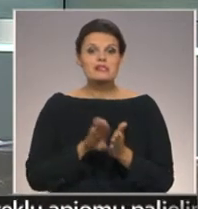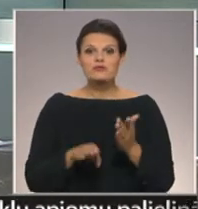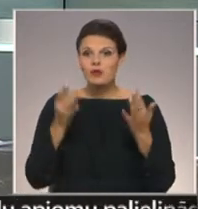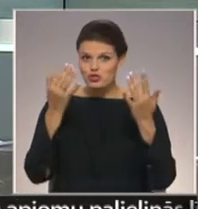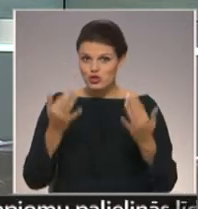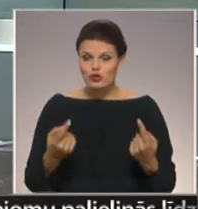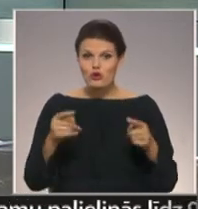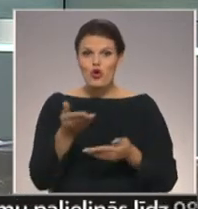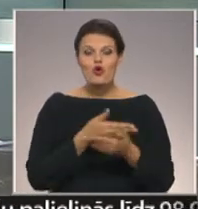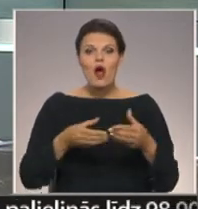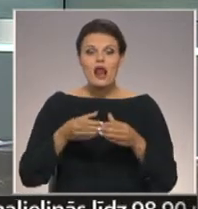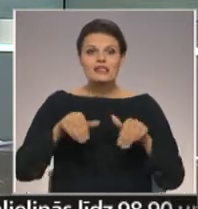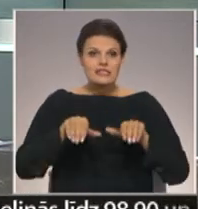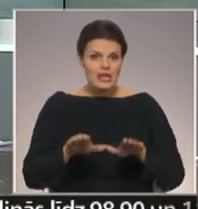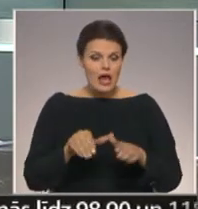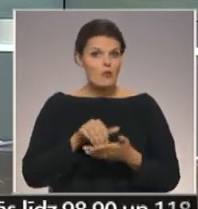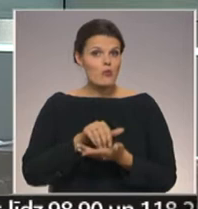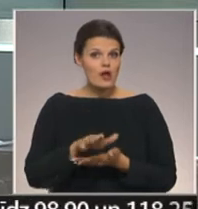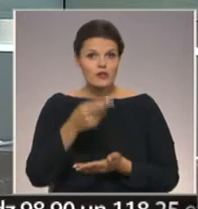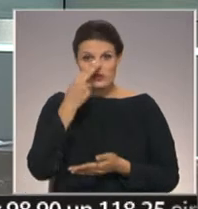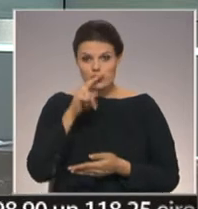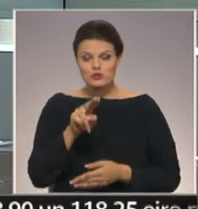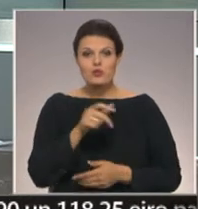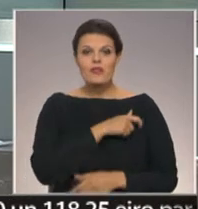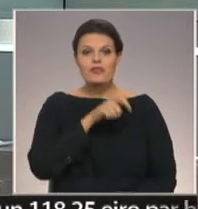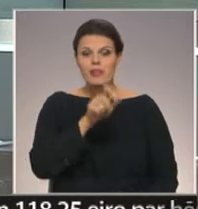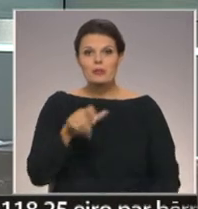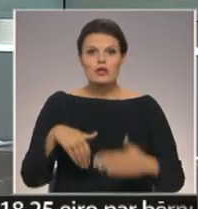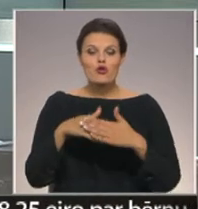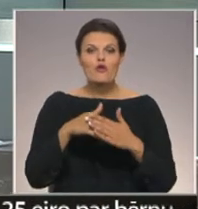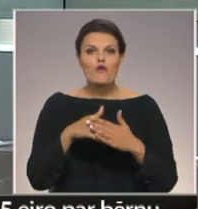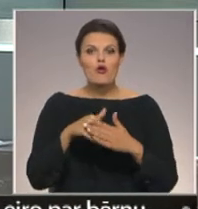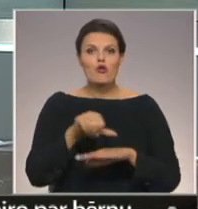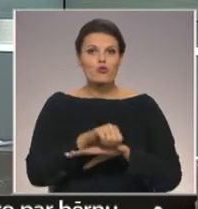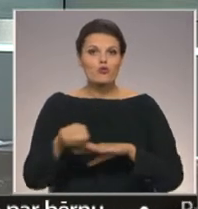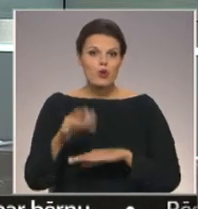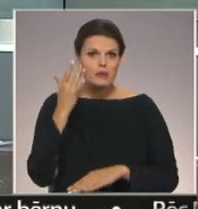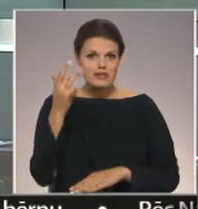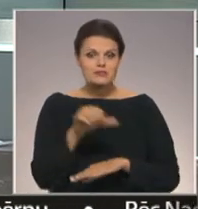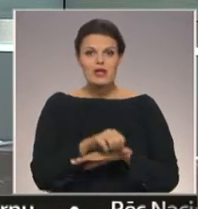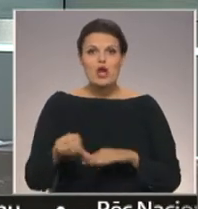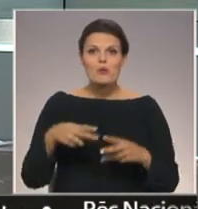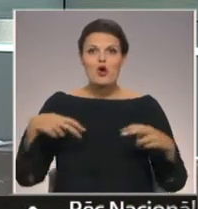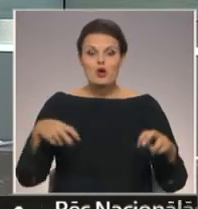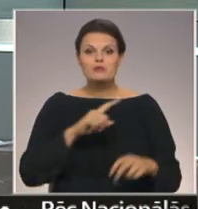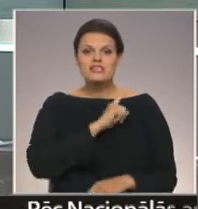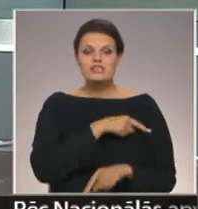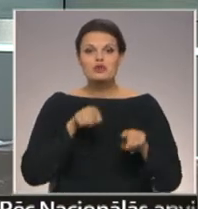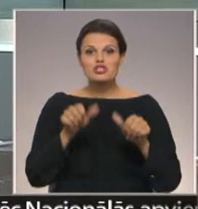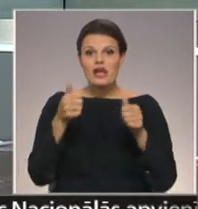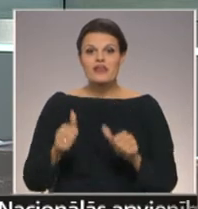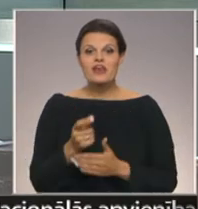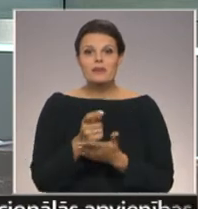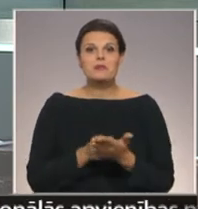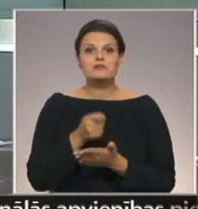bez rezultāta, jo koalīcijas lēmums atteikties no tā sauktā deputātu kvotu principa ierobežojas komisiju iespējas šādu veidu